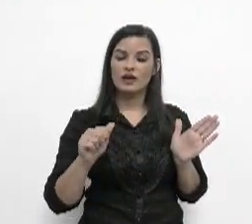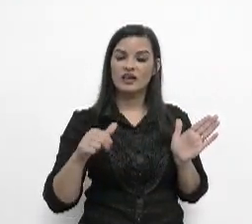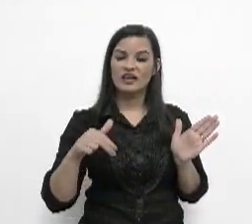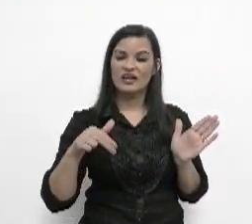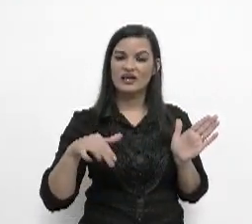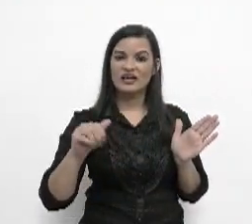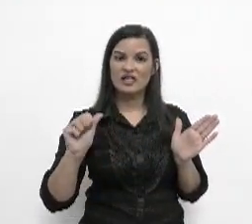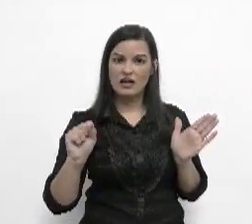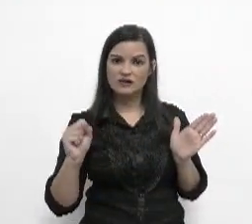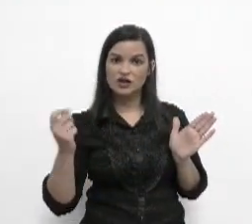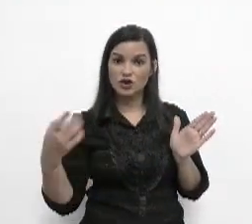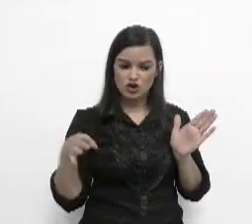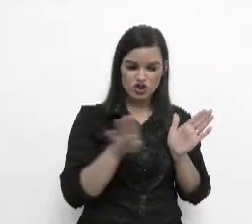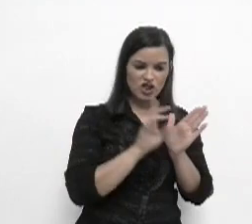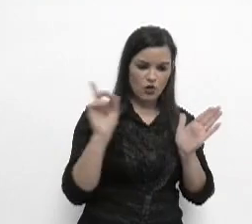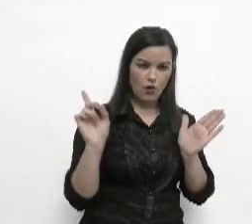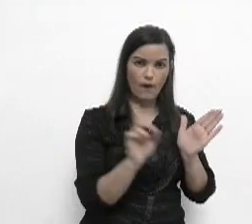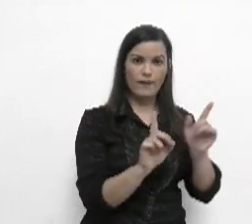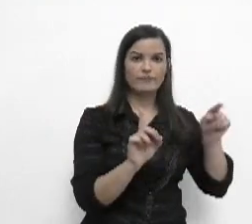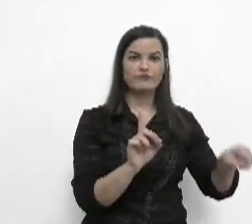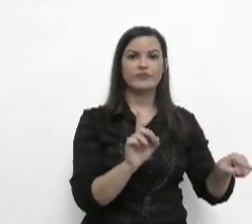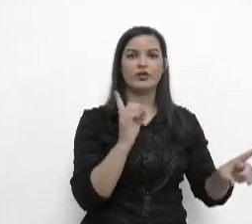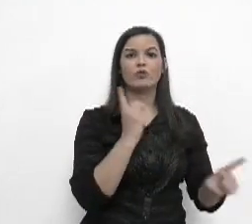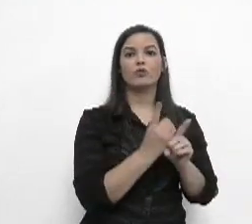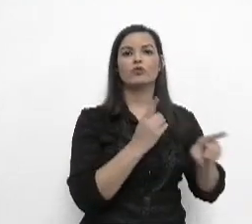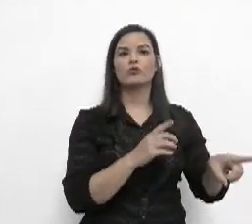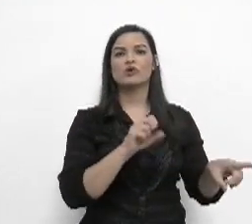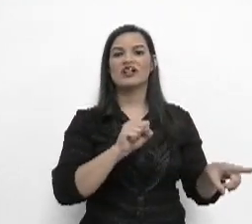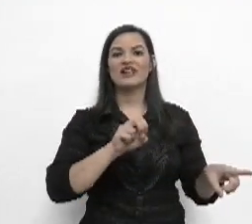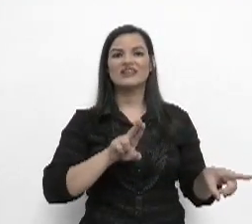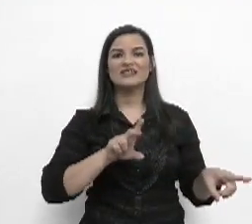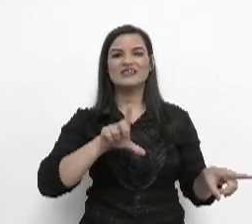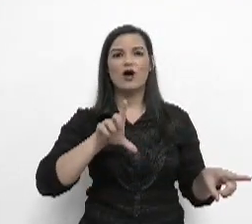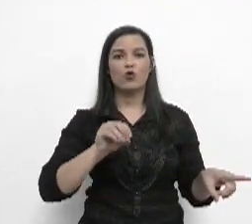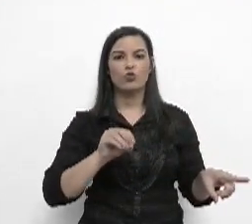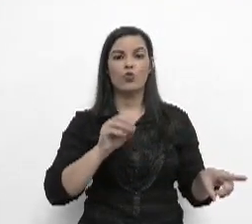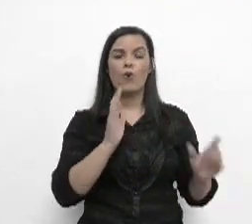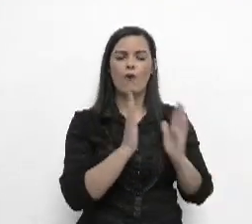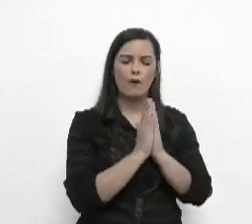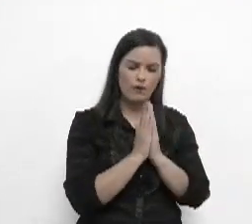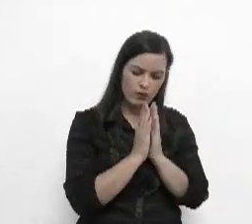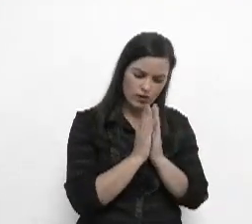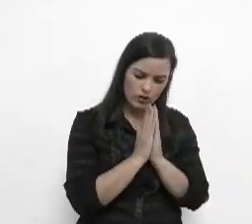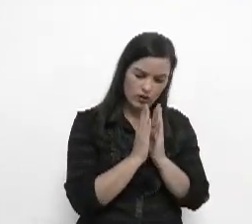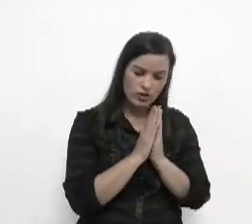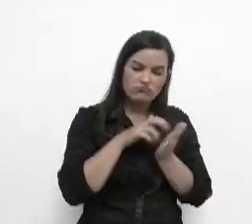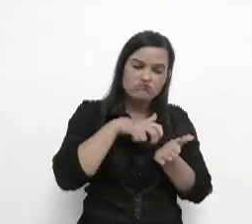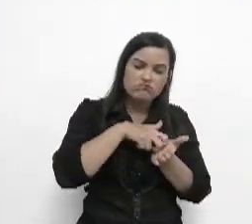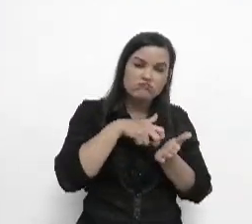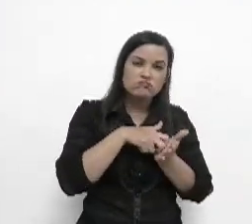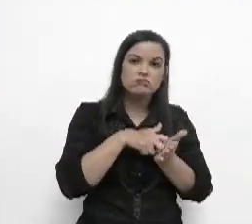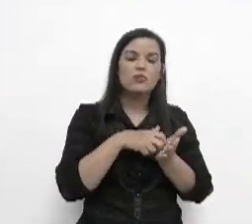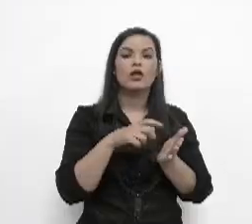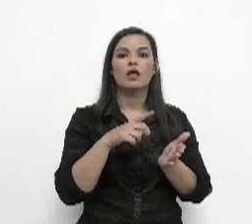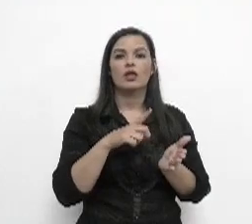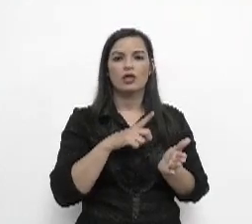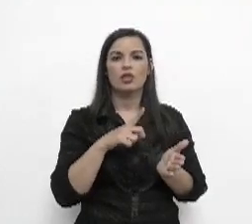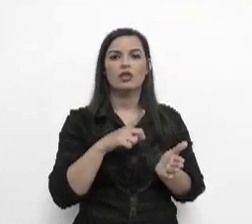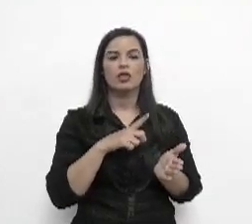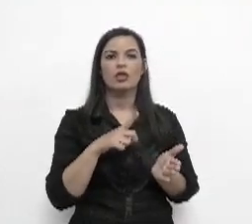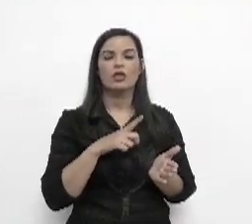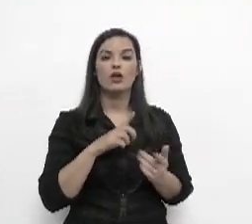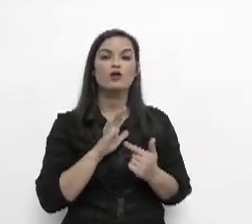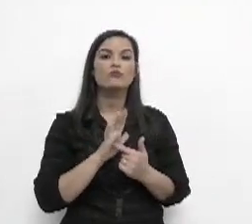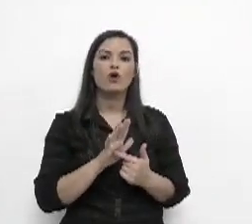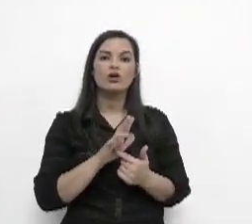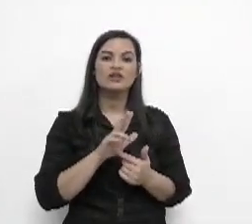naquele momento. 그는 어떻게 기도했는가를 구절이 기록하고 있습니다. Versículo 9, verso 9 retrata de como ele estava orando naquele momento. 구절 말씀을